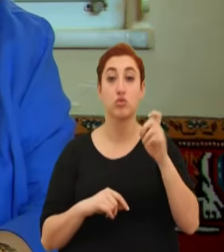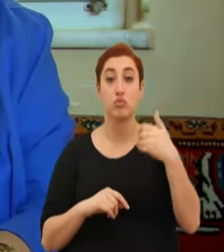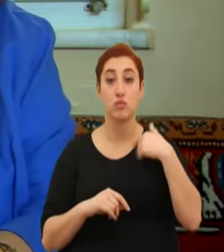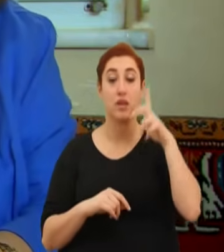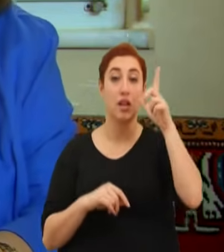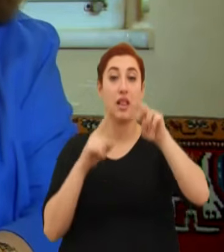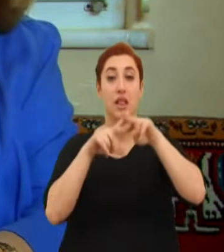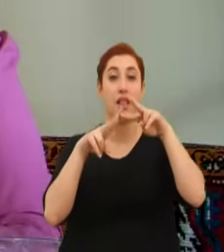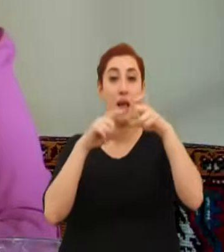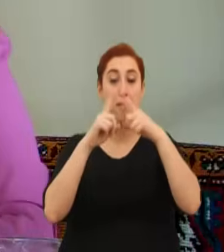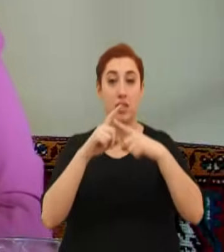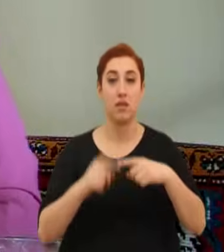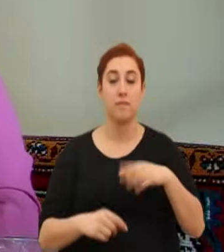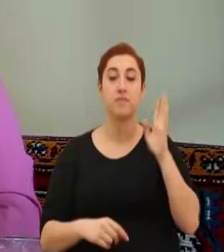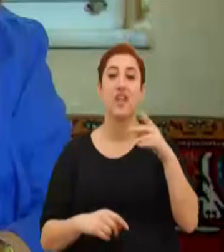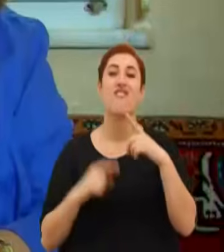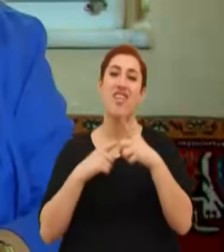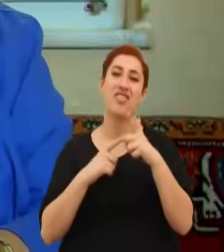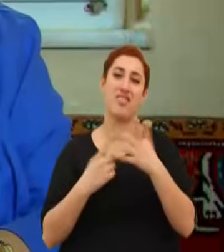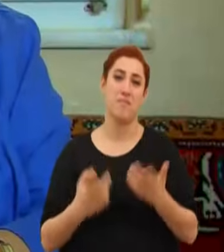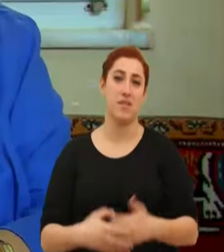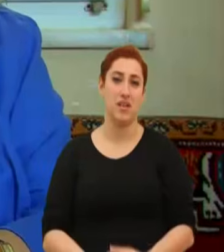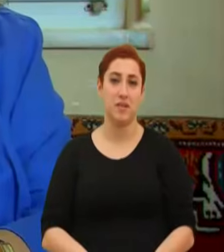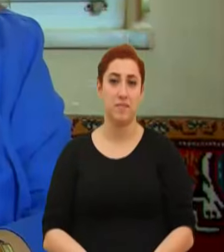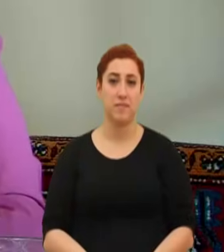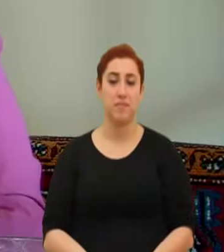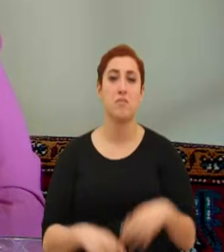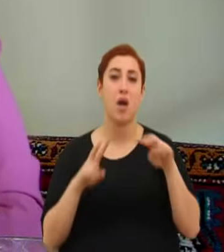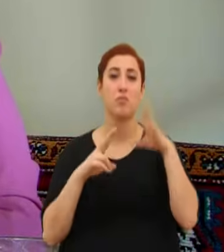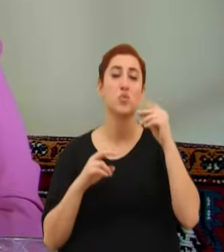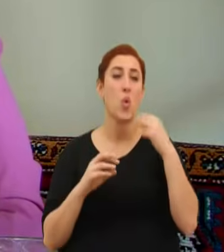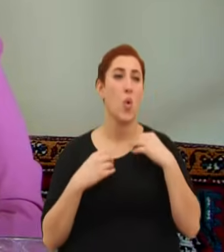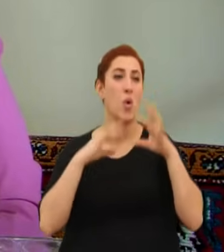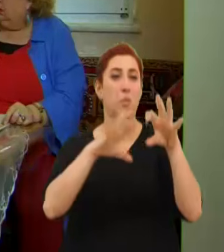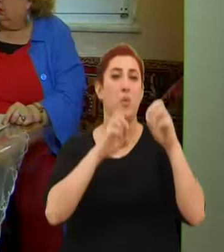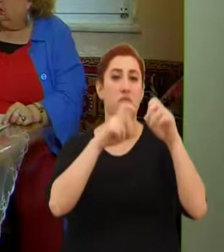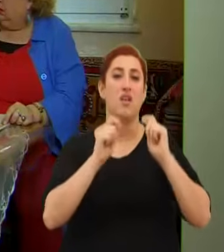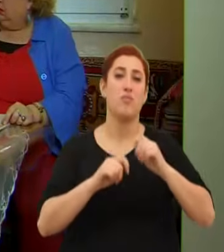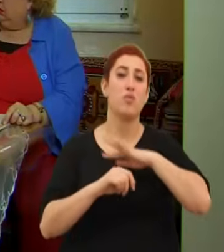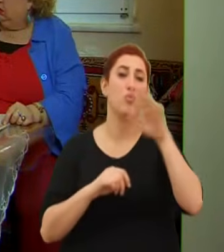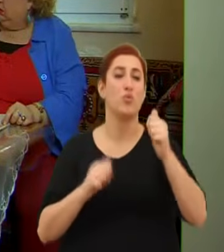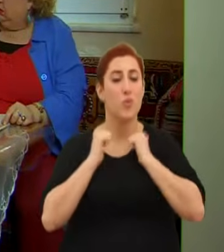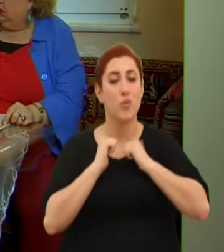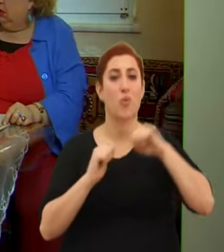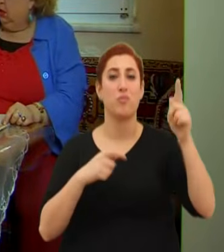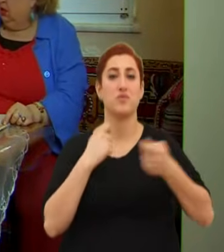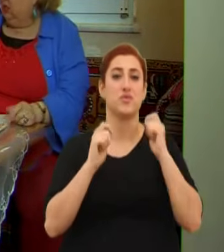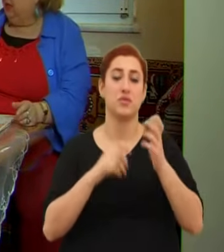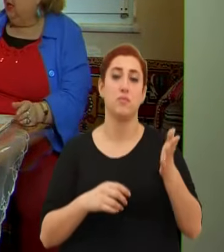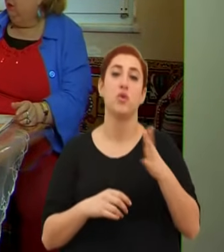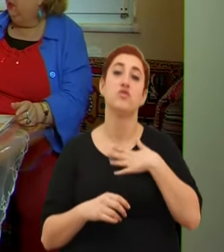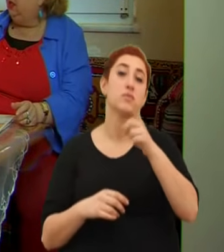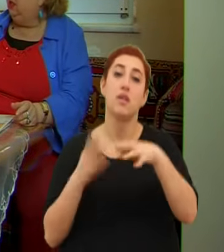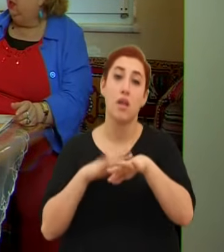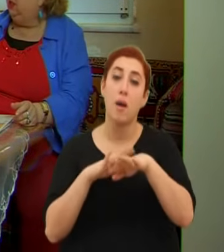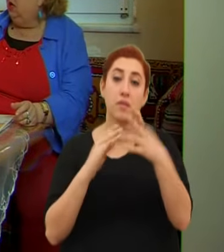buldum. Lemet. Fatma ya. Mahmut'a çok yük oluyoruz biz. Bütün yük onun üstünde. Canım